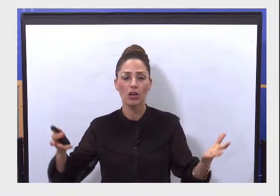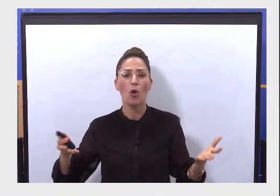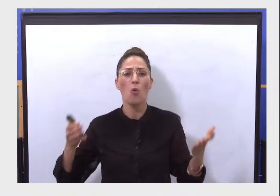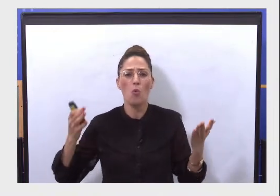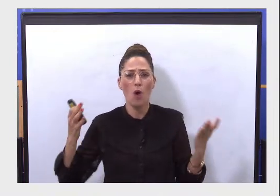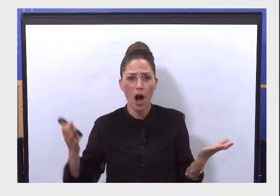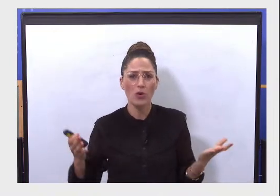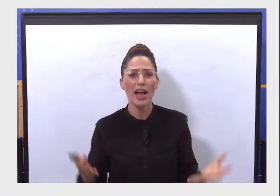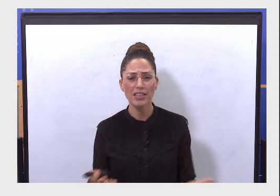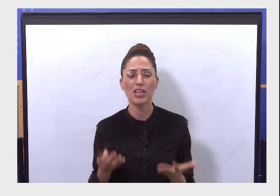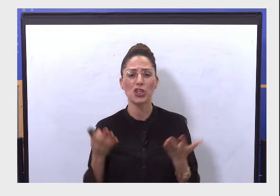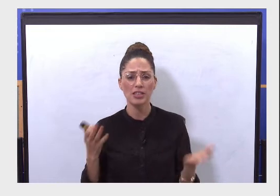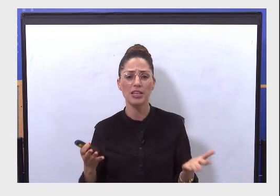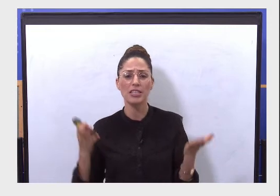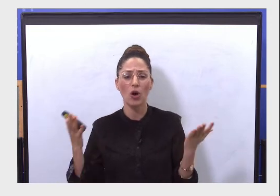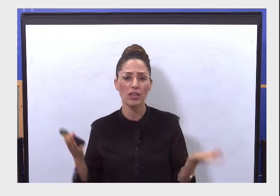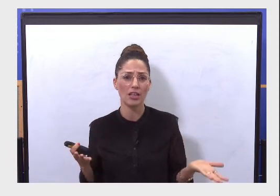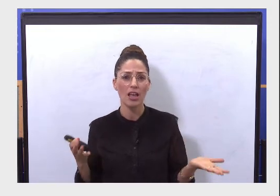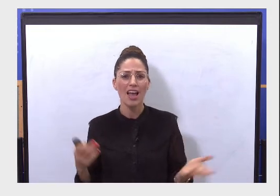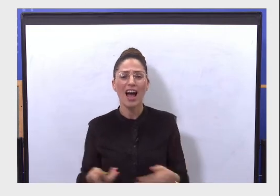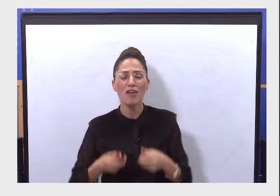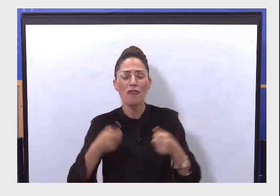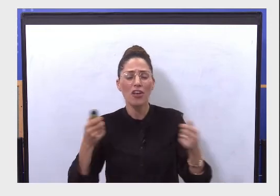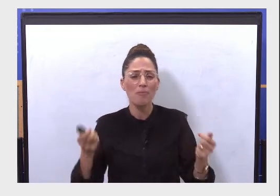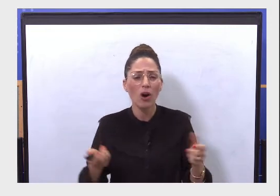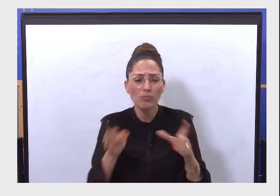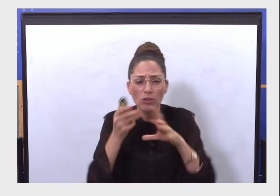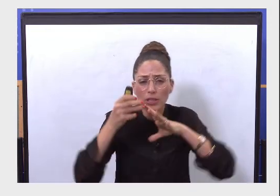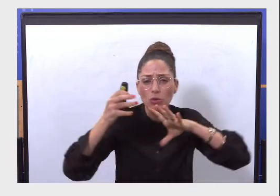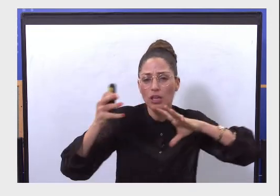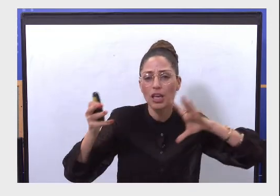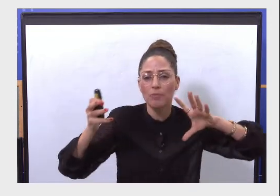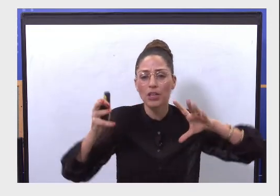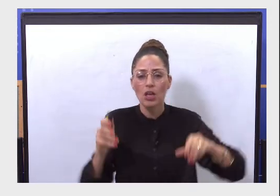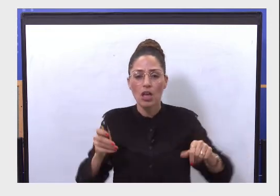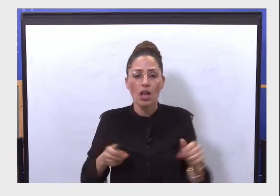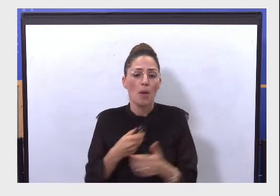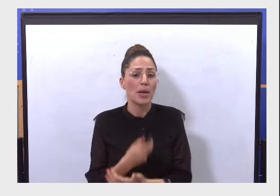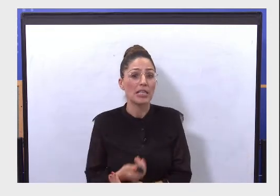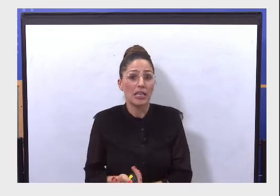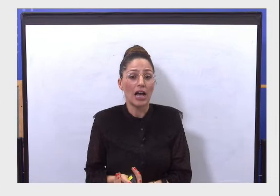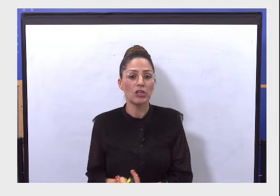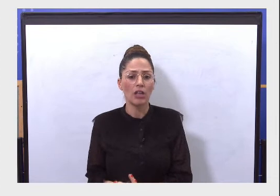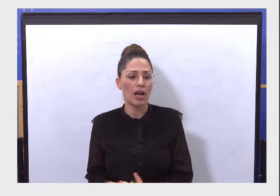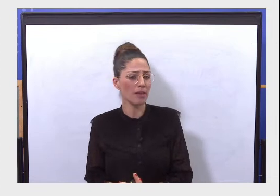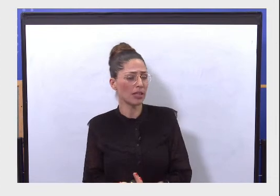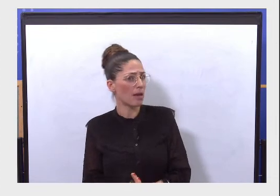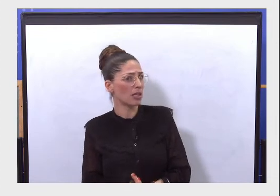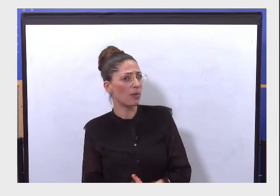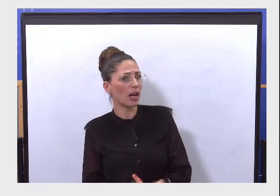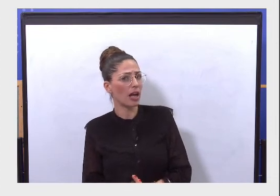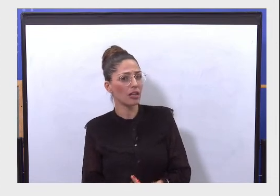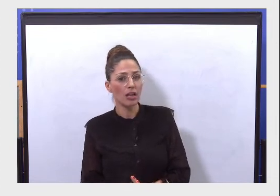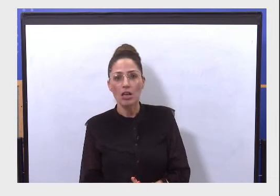לייזר. וואו, איזה קשה זה ליצור את זה. ענפים מאוד מאוד מדויקים. ביצירה הזאת, האם